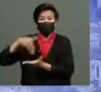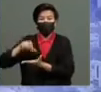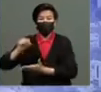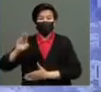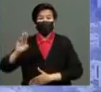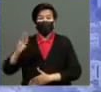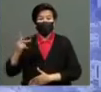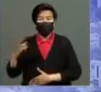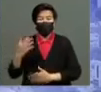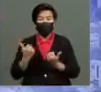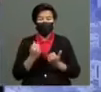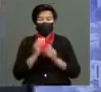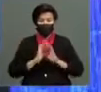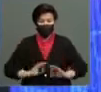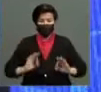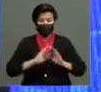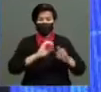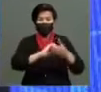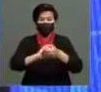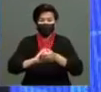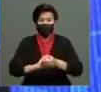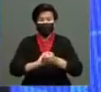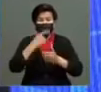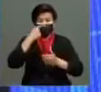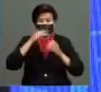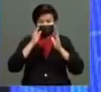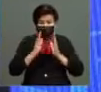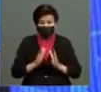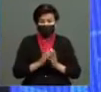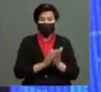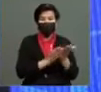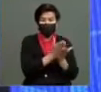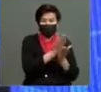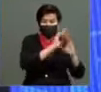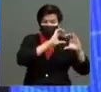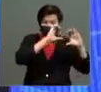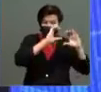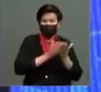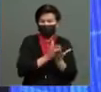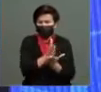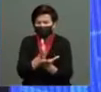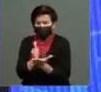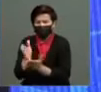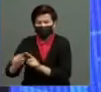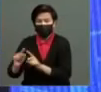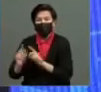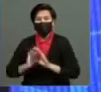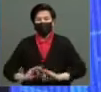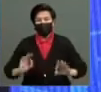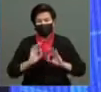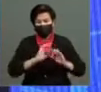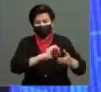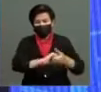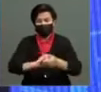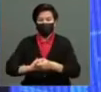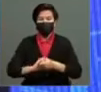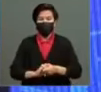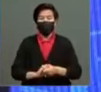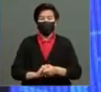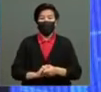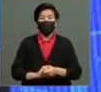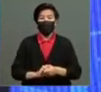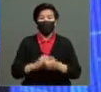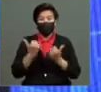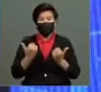ำกันอีกครั้งนะคะความร่วมมือต่างๆของคนไทยทั้งภาครัฐรวมถึงทุกภาคส่วนนั้นถือว่าเป็นสิ่งที่สำคัญจะเห็นว่าณวันนี้เนี่ยเ